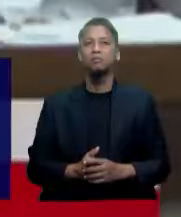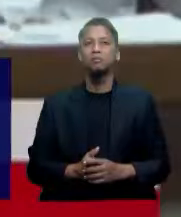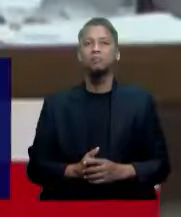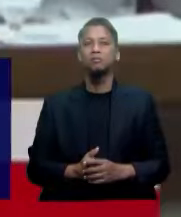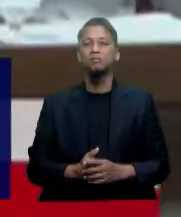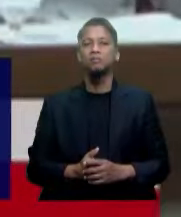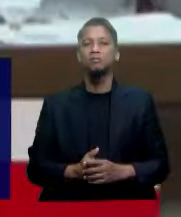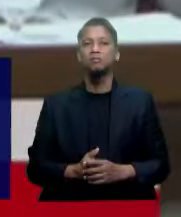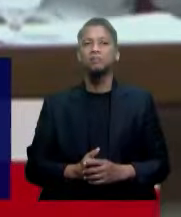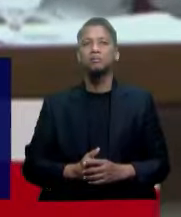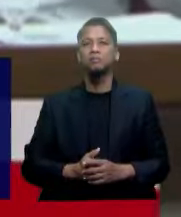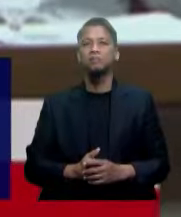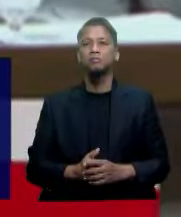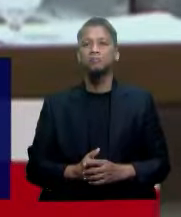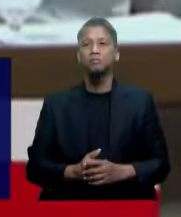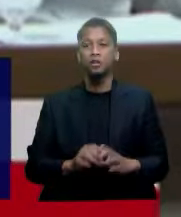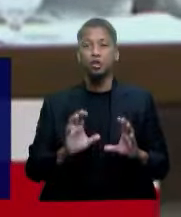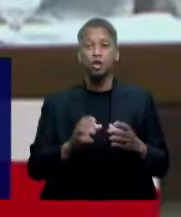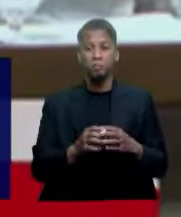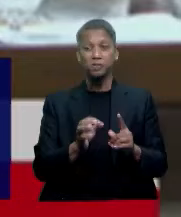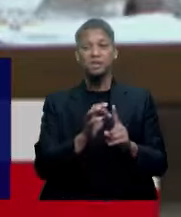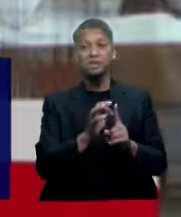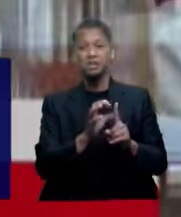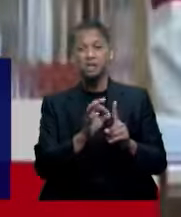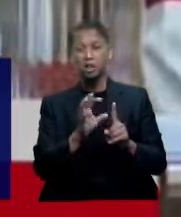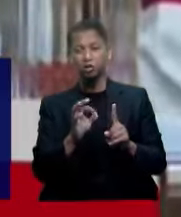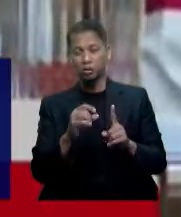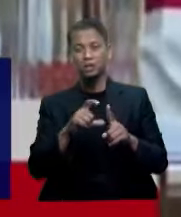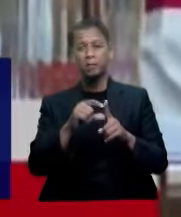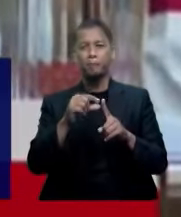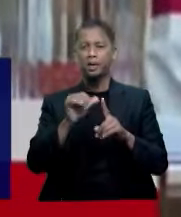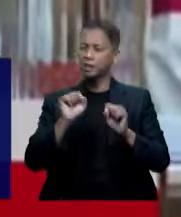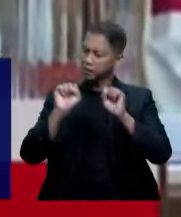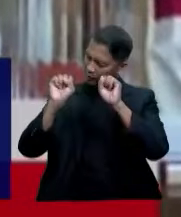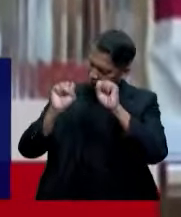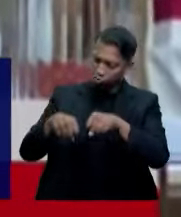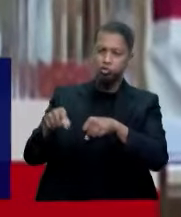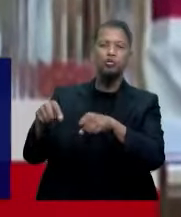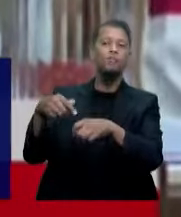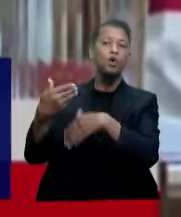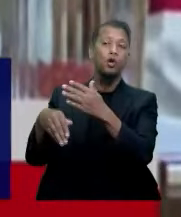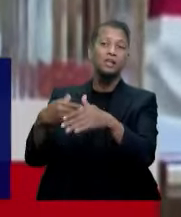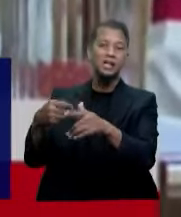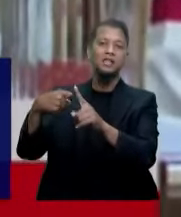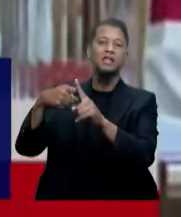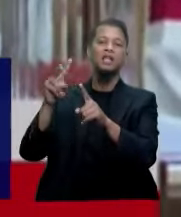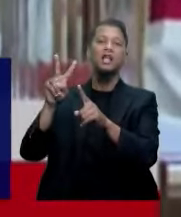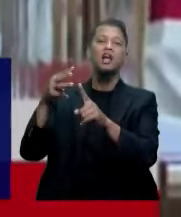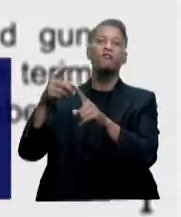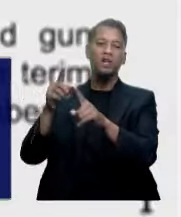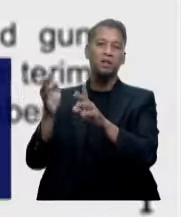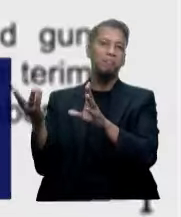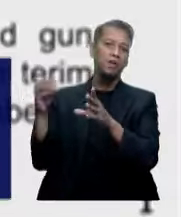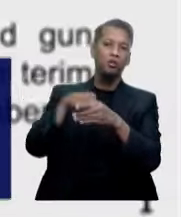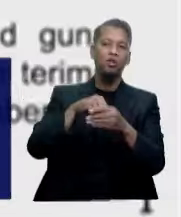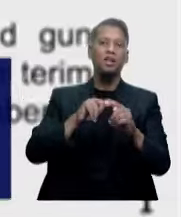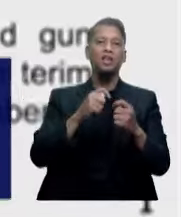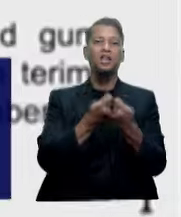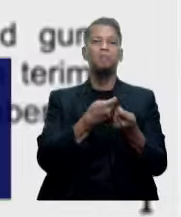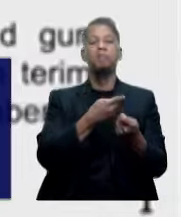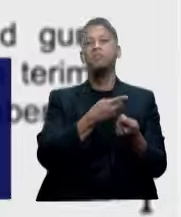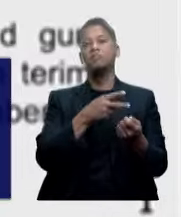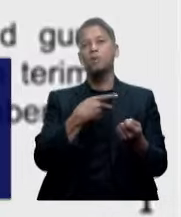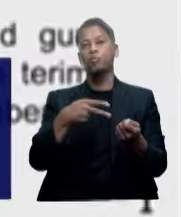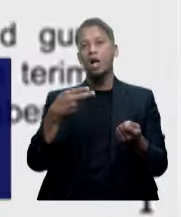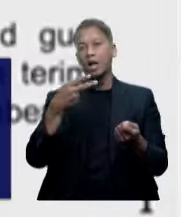Sore hari ini. Komisi 10 DPR menyetujui proses naturalisasi Kevin Dix untuk memperkuat Timnas Sepak Bola Indonesia. Dalam rapat kerja